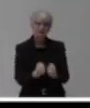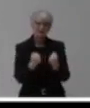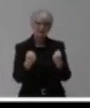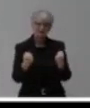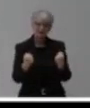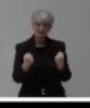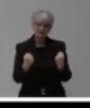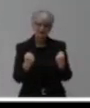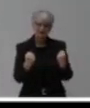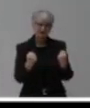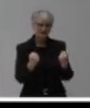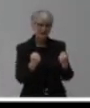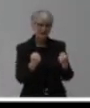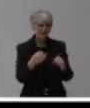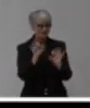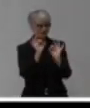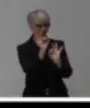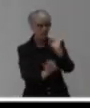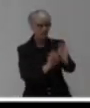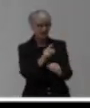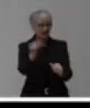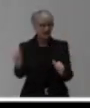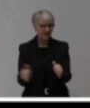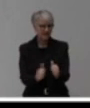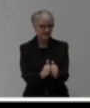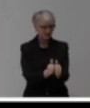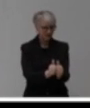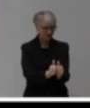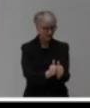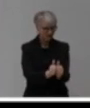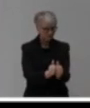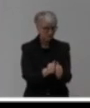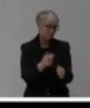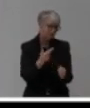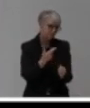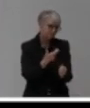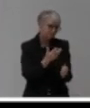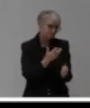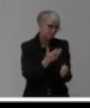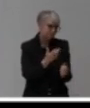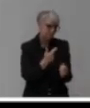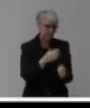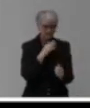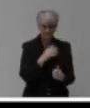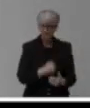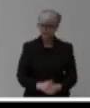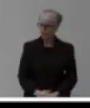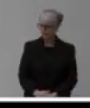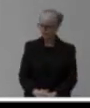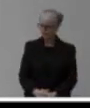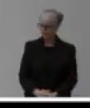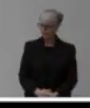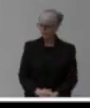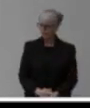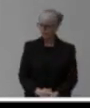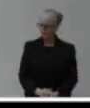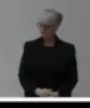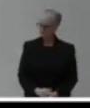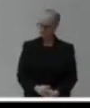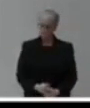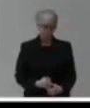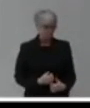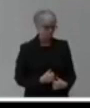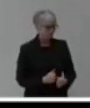caregiver di persone anziane. E adesso, ok.